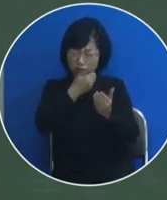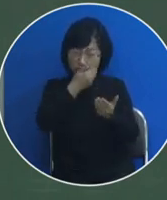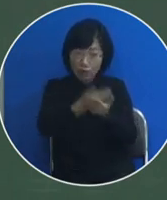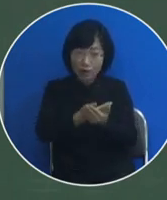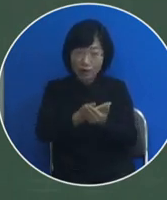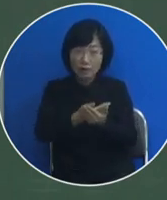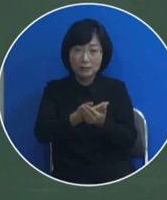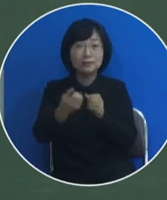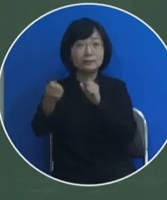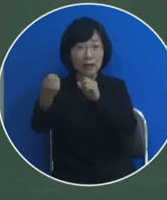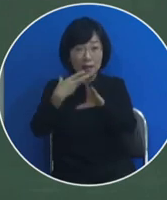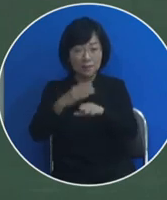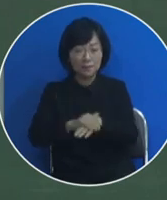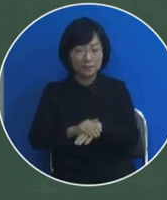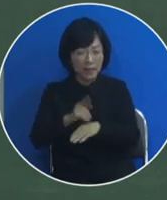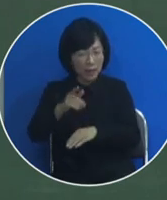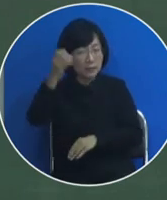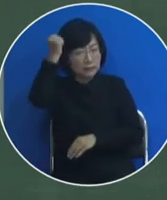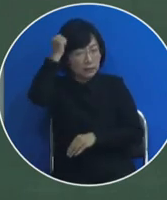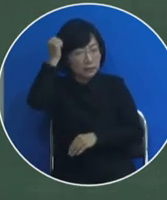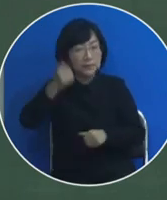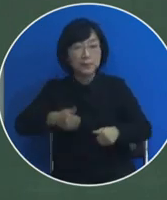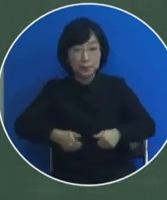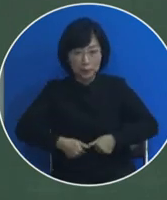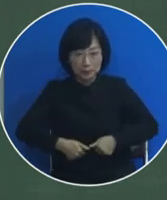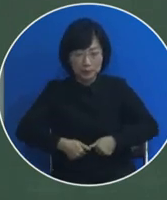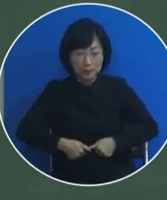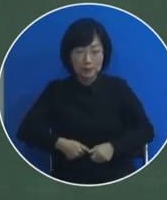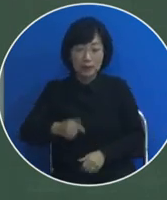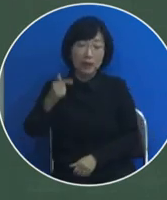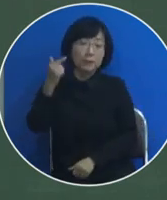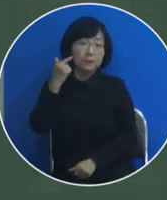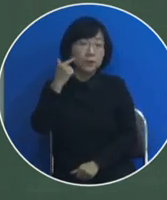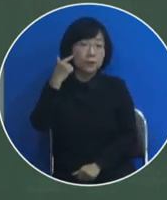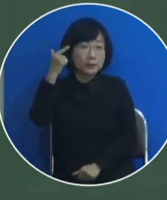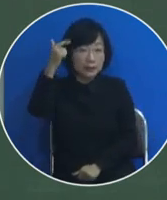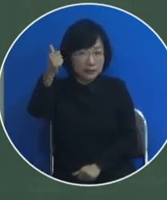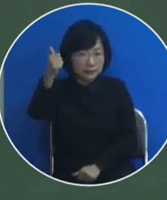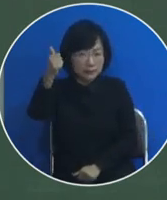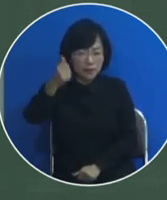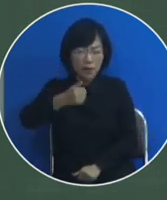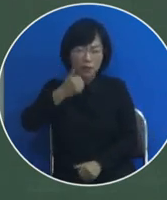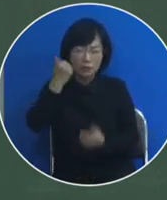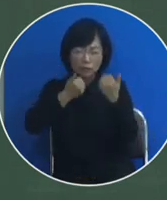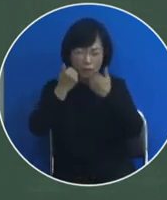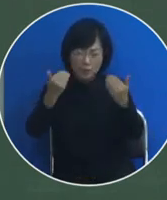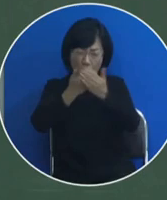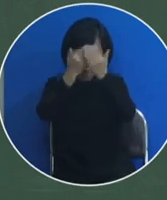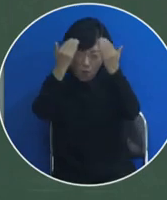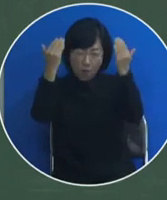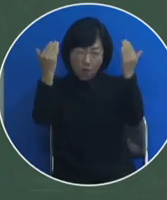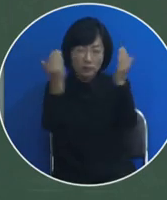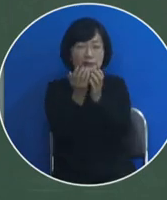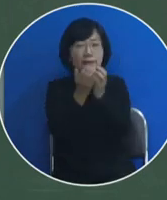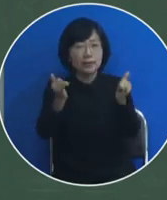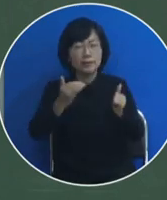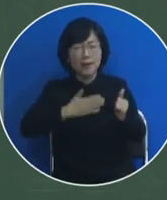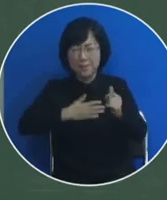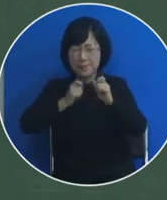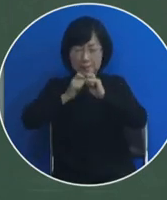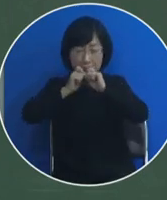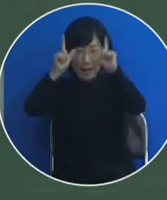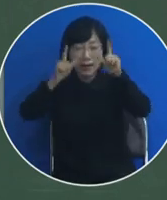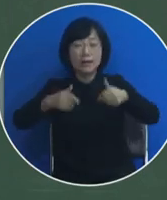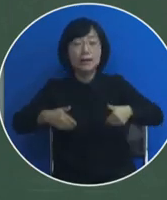have to remain inside of that. 모든 교육자가 깨달아야 되고 모든 간사까지도 깨달아야 돼요. That all pastors even down to all of our